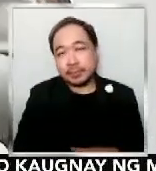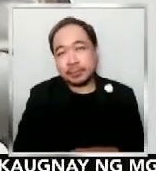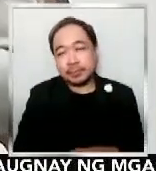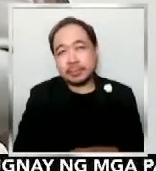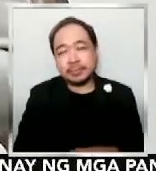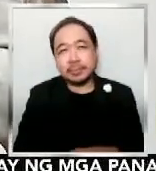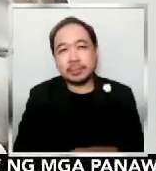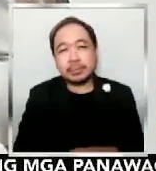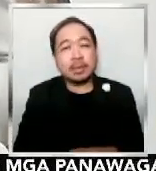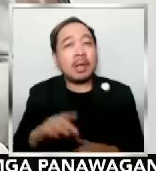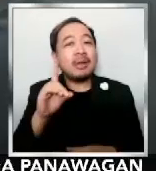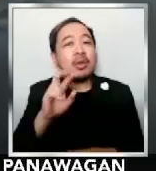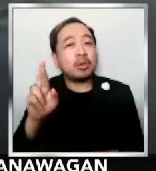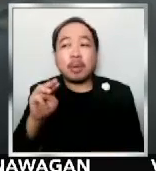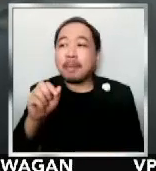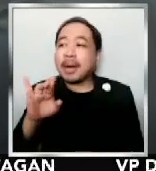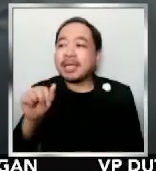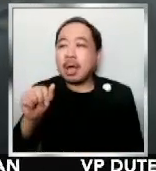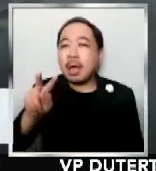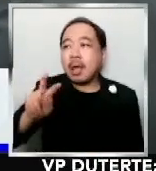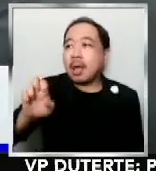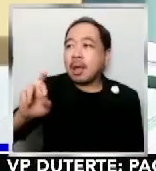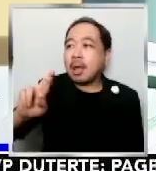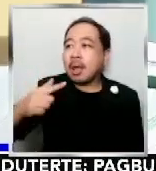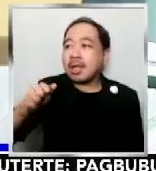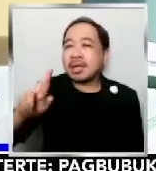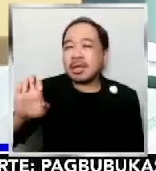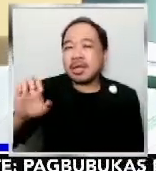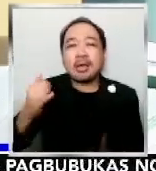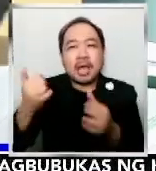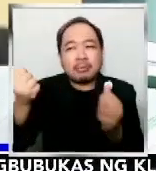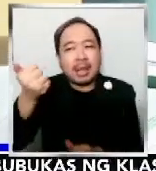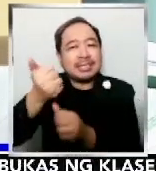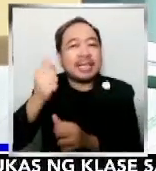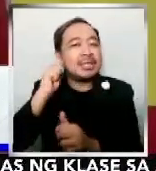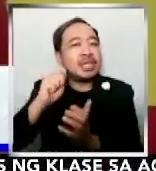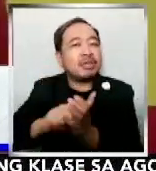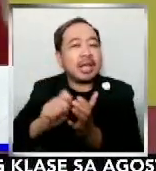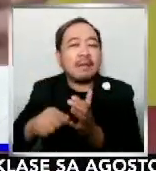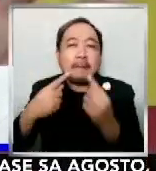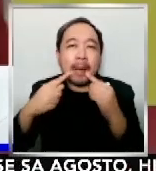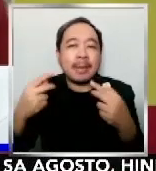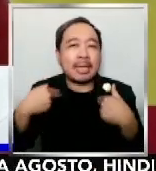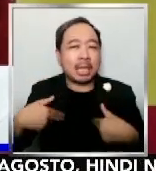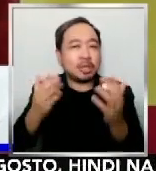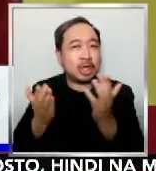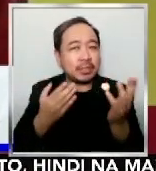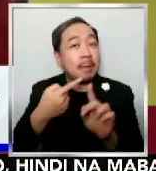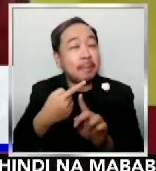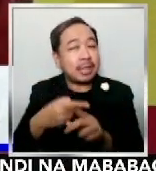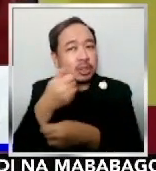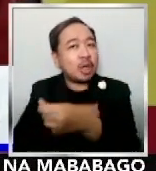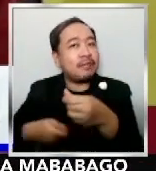Si Dr. Maria Rosario Vergere, kasalukuyang Undersecretary for Public Health Services at Office of the Chief of Staff at tagapagsalita at nagsilbing